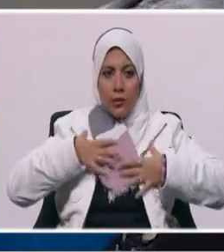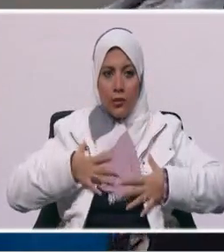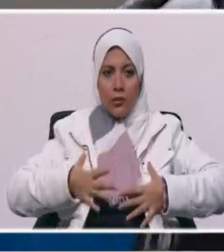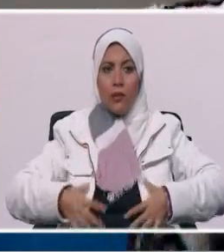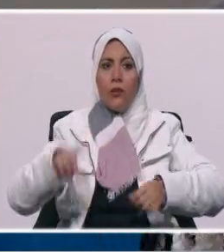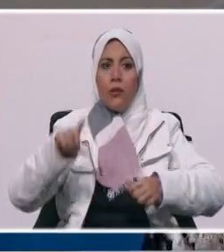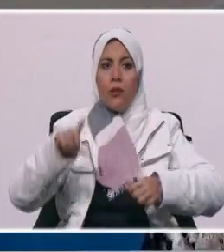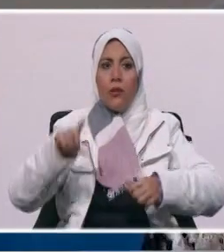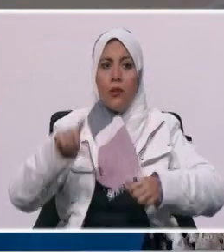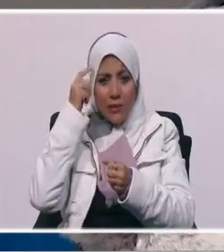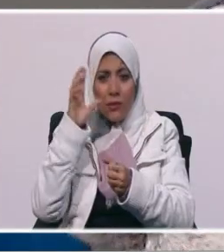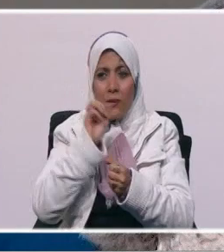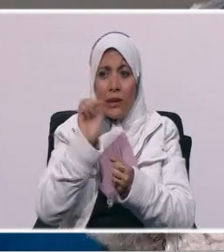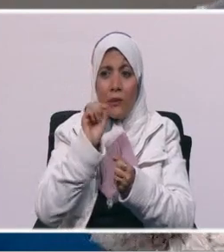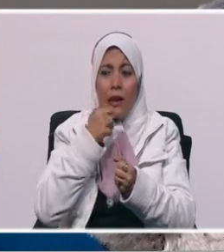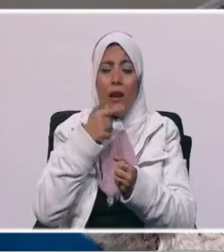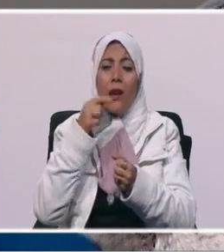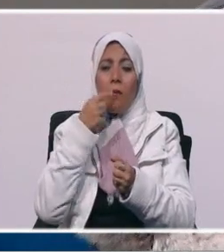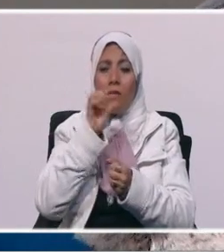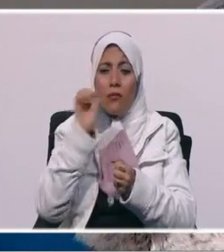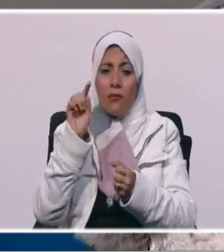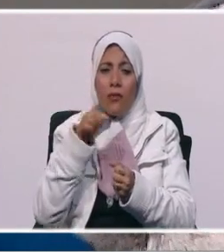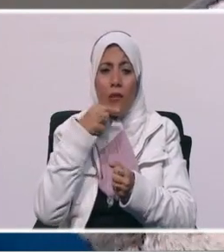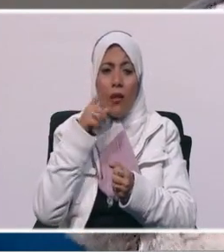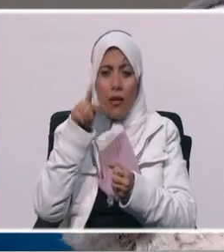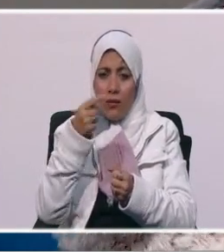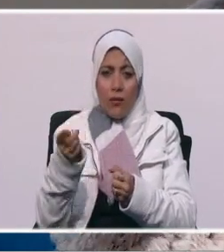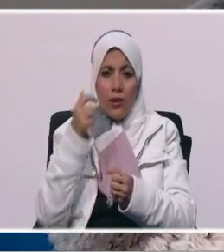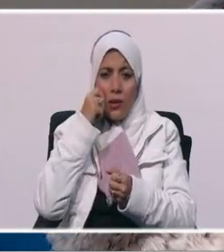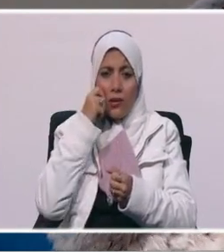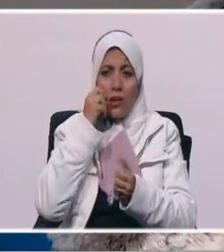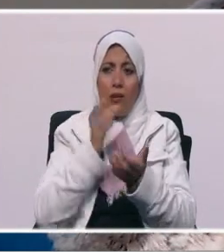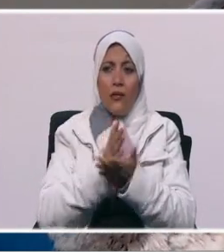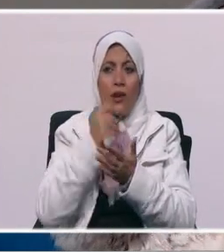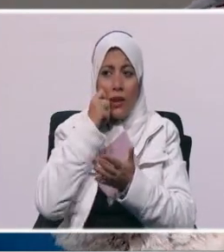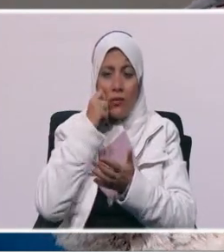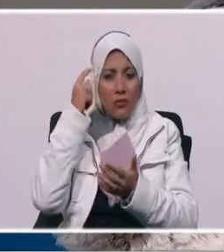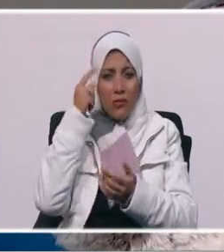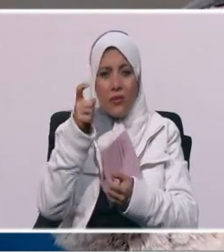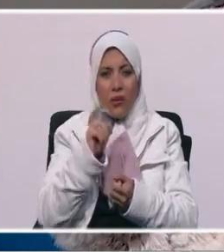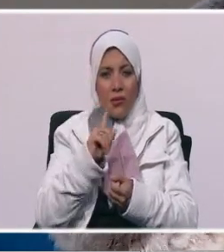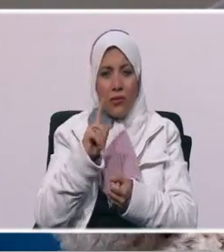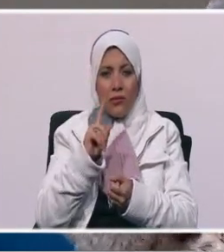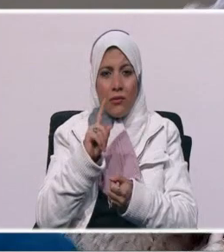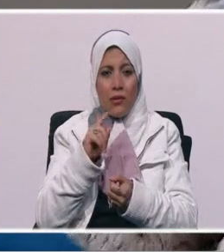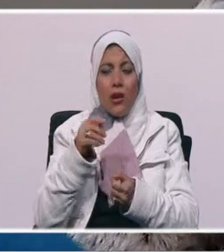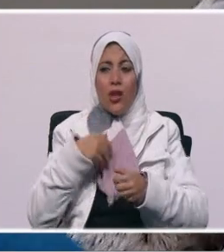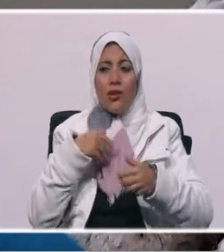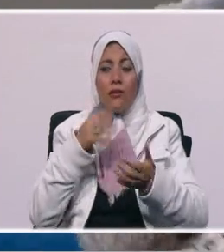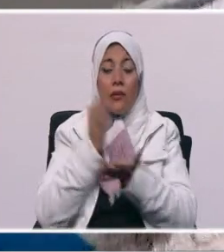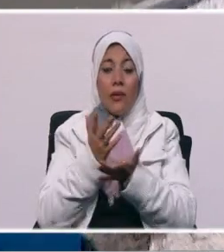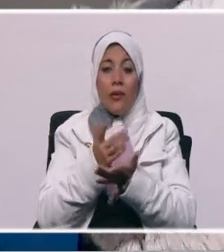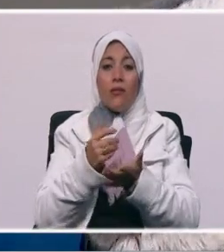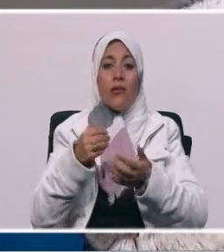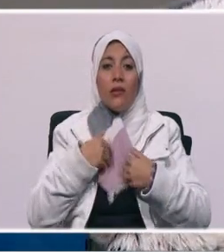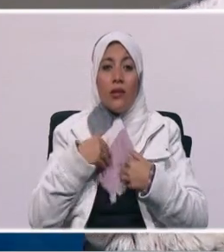ناس كتير ما إحنا برضو مش بنسلم الحاجات دي، وفي ناس للأسف ما بترعيش عشان إحنا